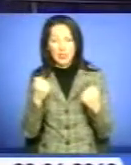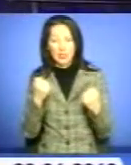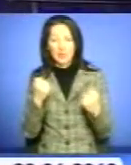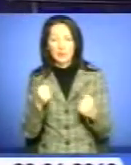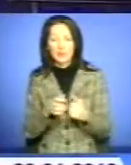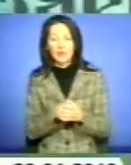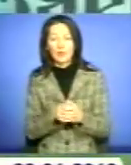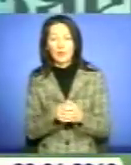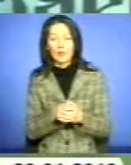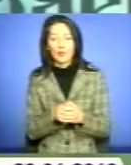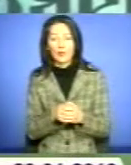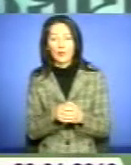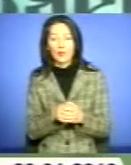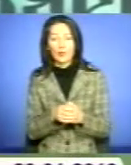Броди.